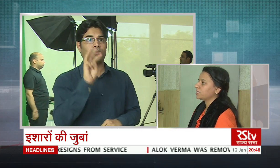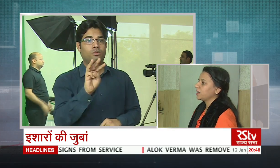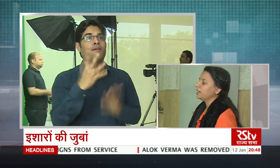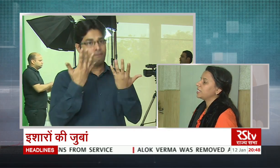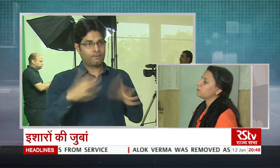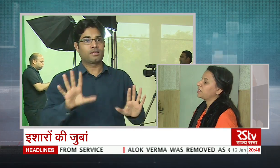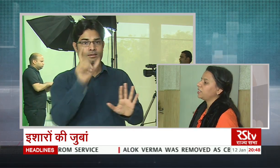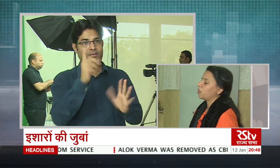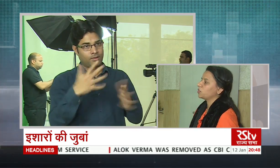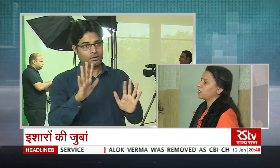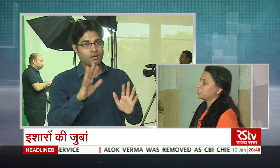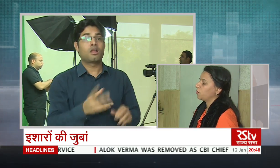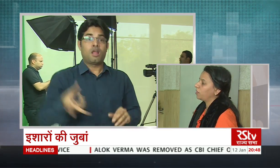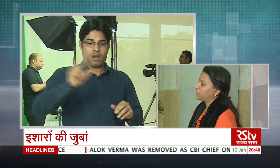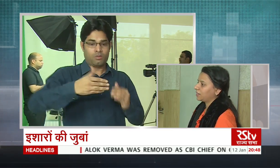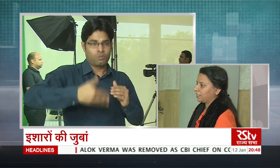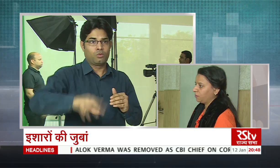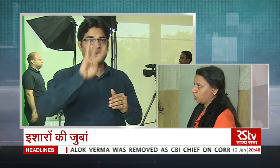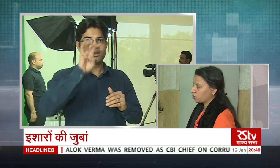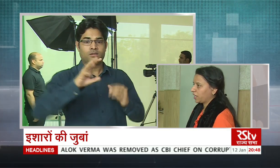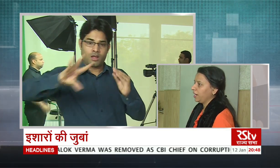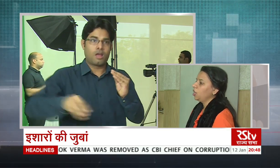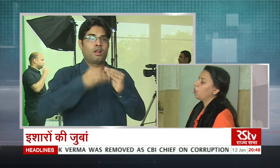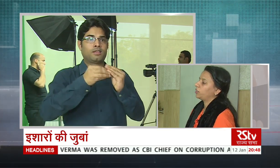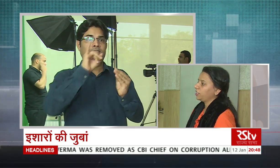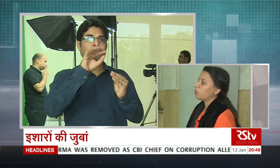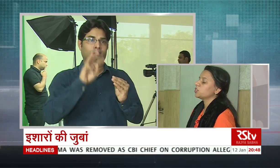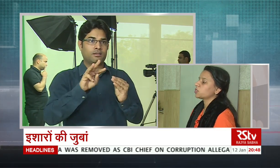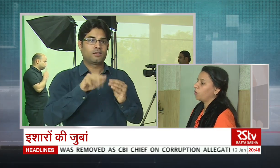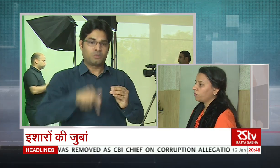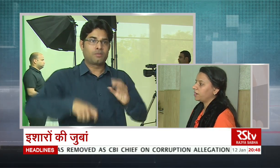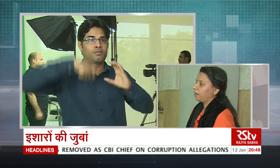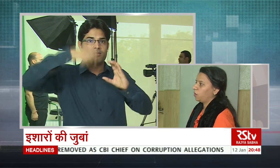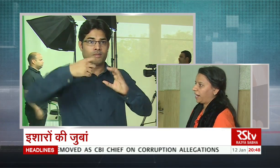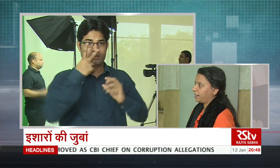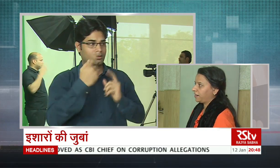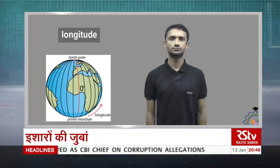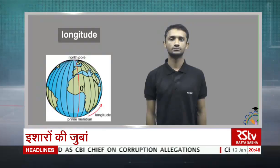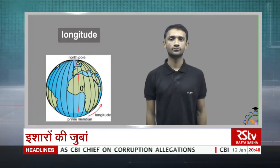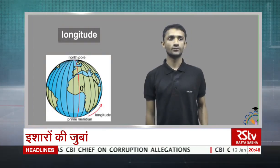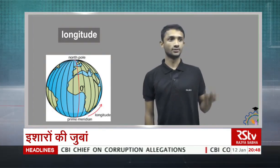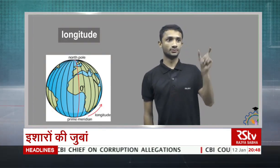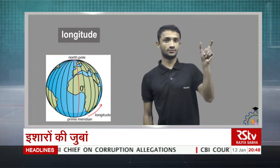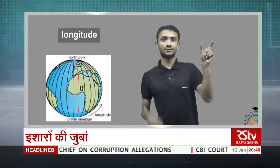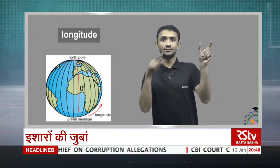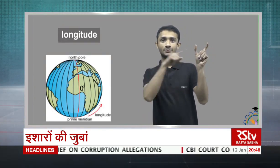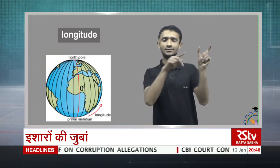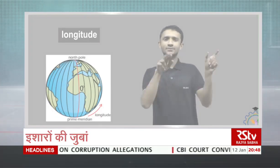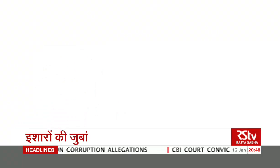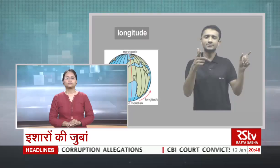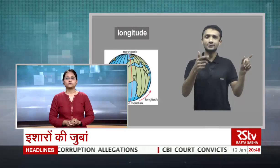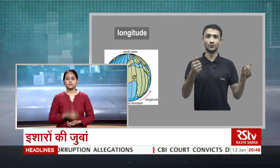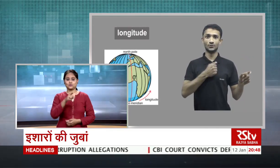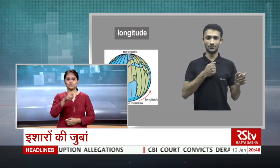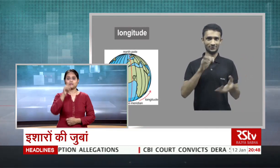और साथ ही साथ इसमें 3000 वर्ड्स हम लोग अभी तक ख़त्म कर चुके हैं और 3000 और वर्ड हम लोग ऐड कर रहे